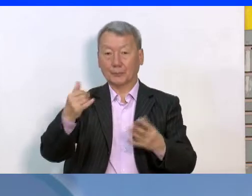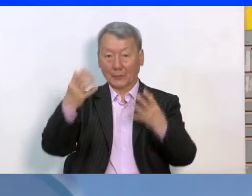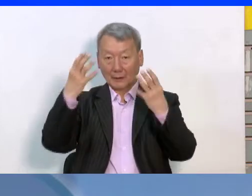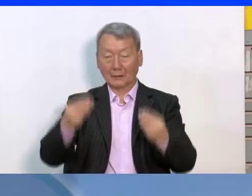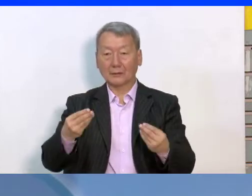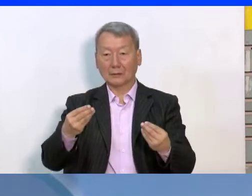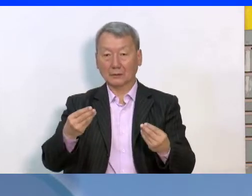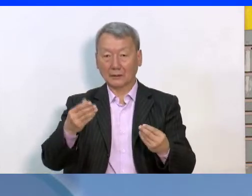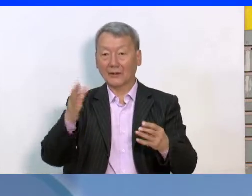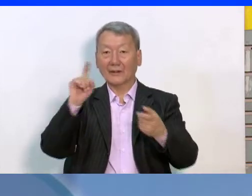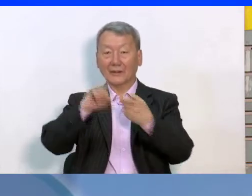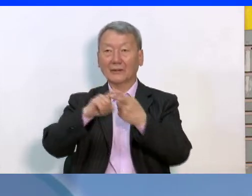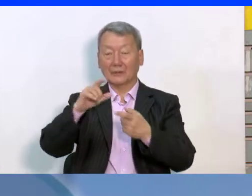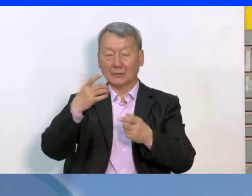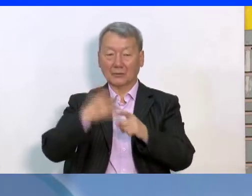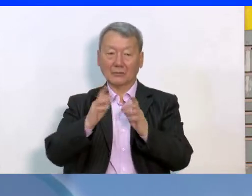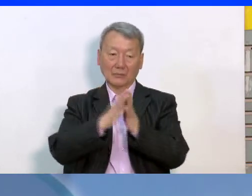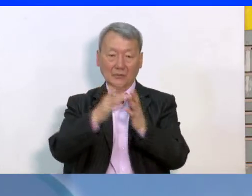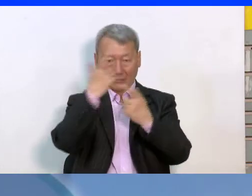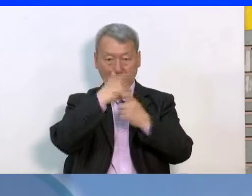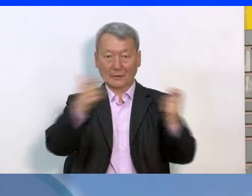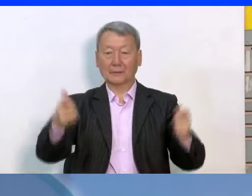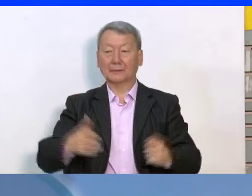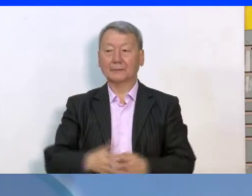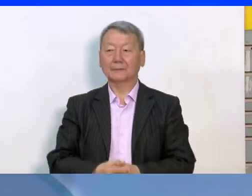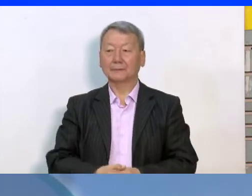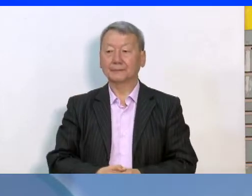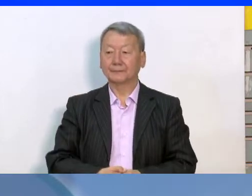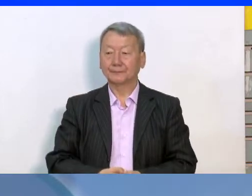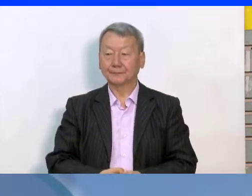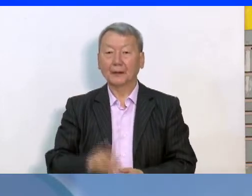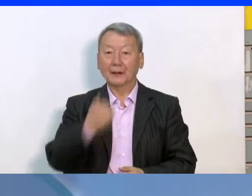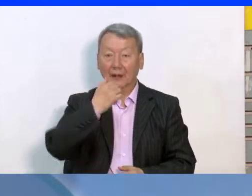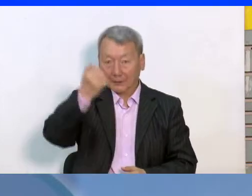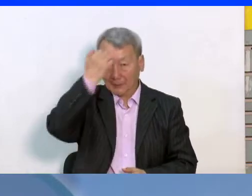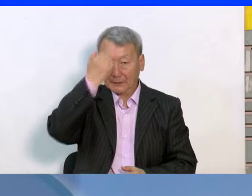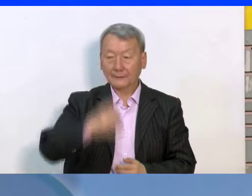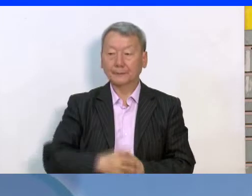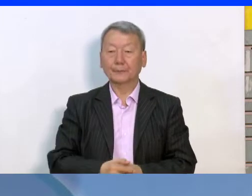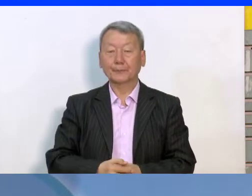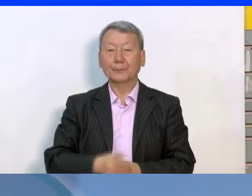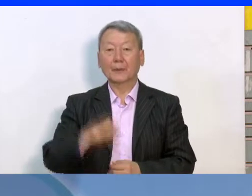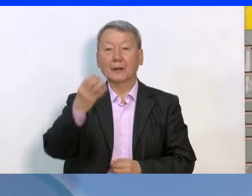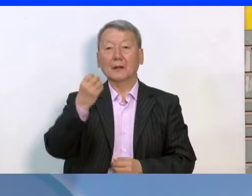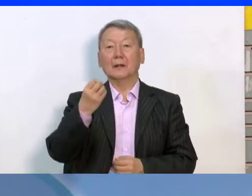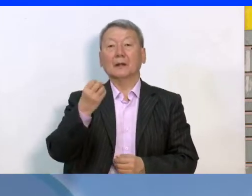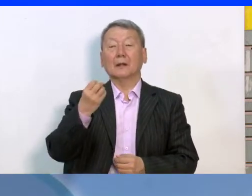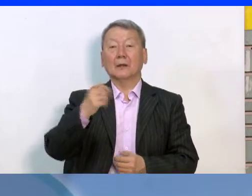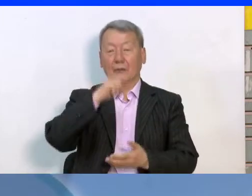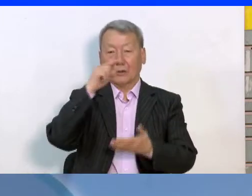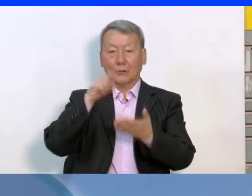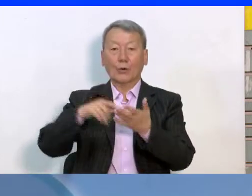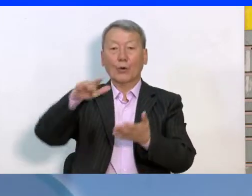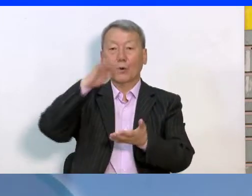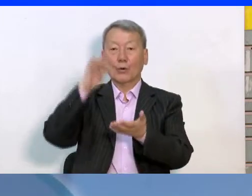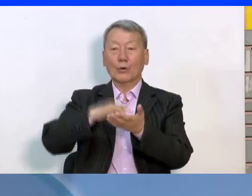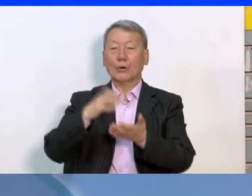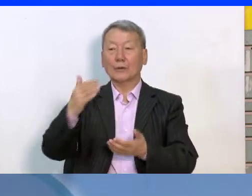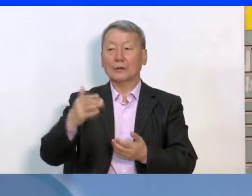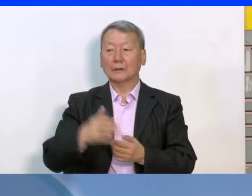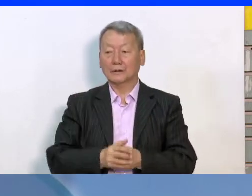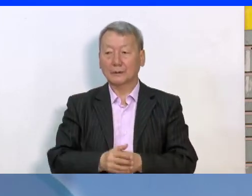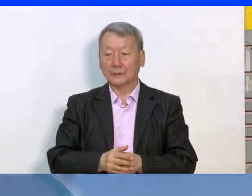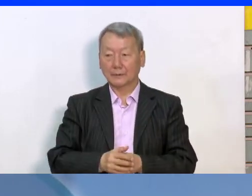күндөгү абал ошону тастыктап койду десек болот. Рахмат. Кийинки суроо бул шаардык түрөт үйү